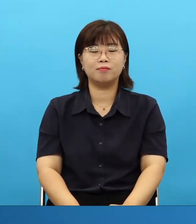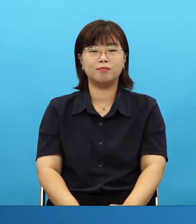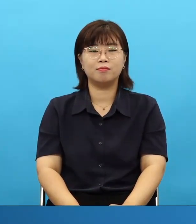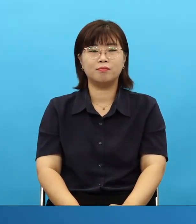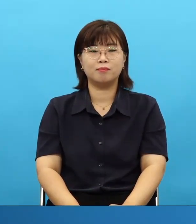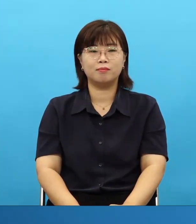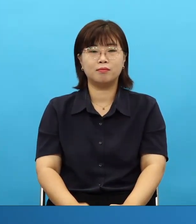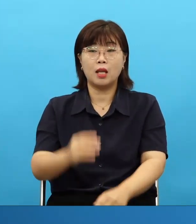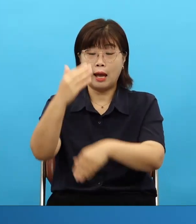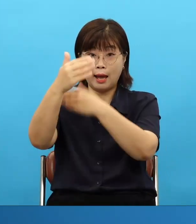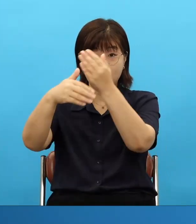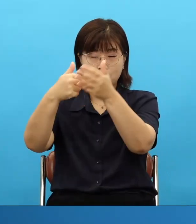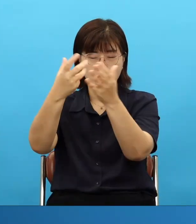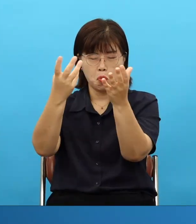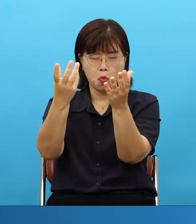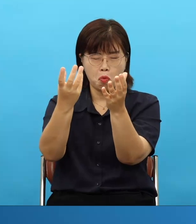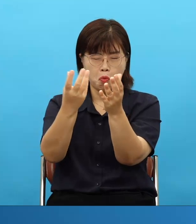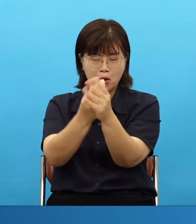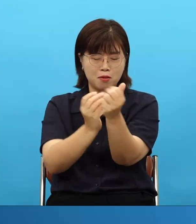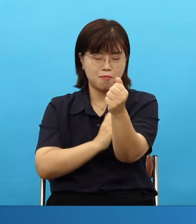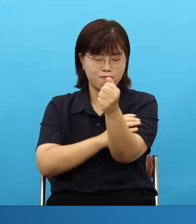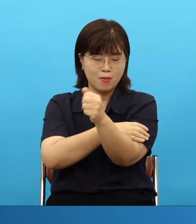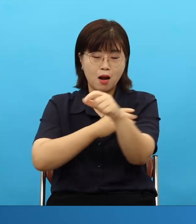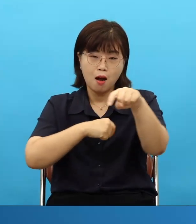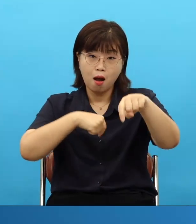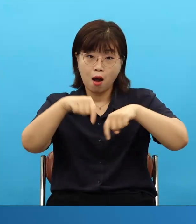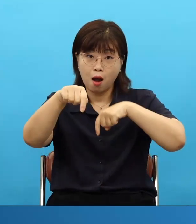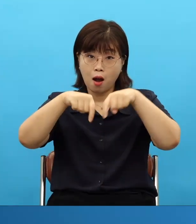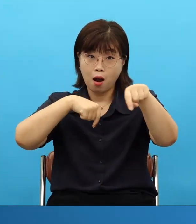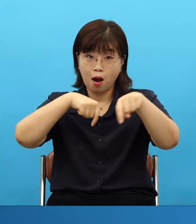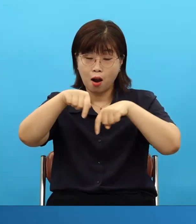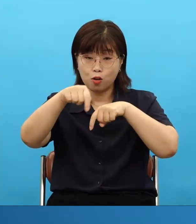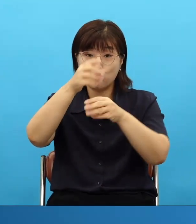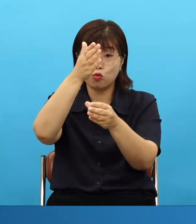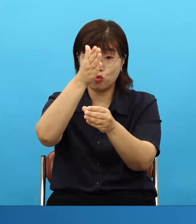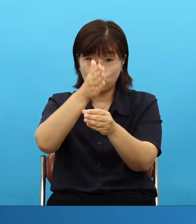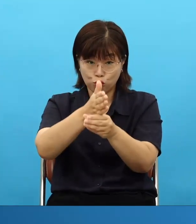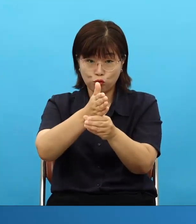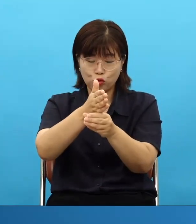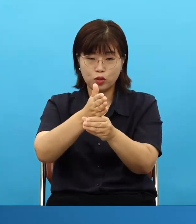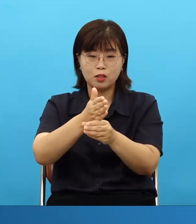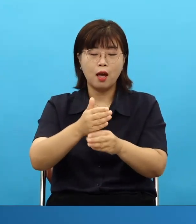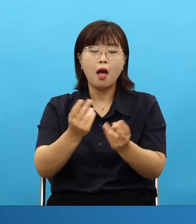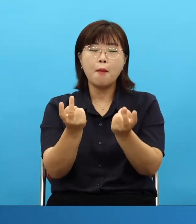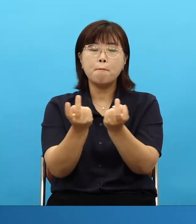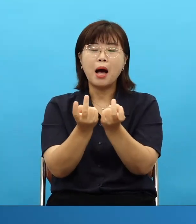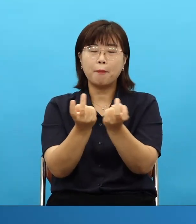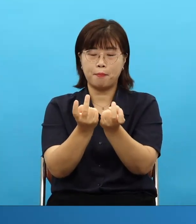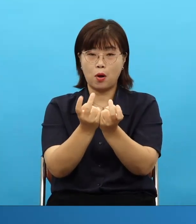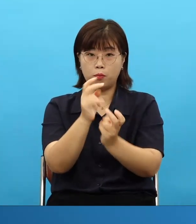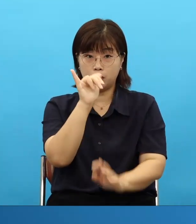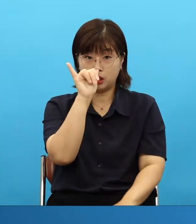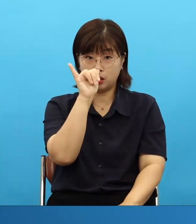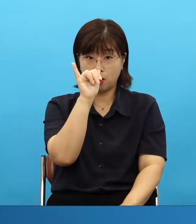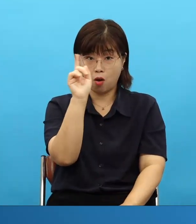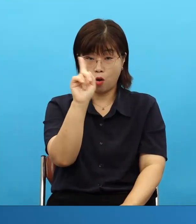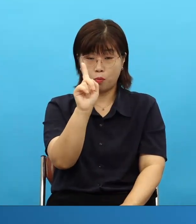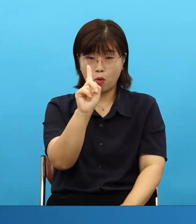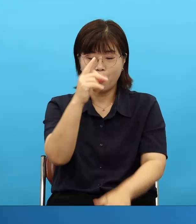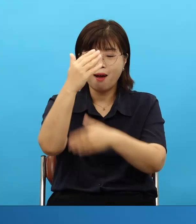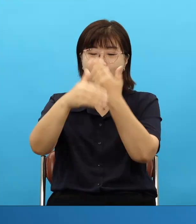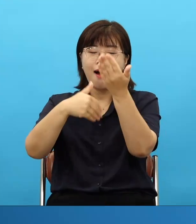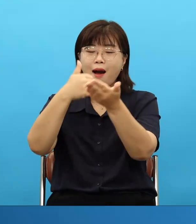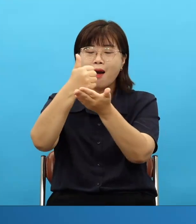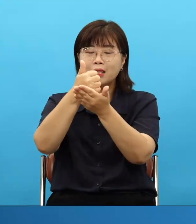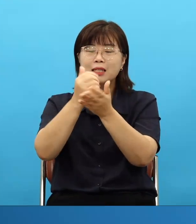절대주권 속에서 쓰신 방법이 있습니다. And within God's absolute sovereignty, there's a method that God has chosen to use. 그 방법이 뭡니까?